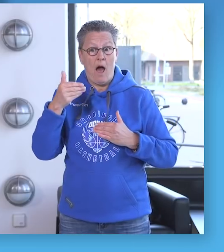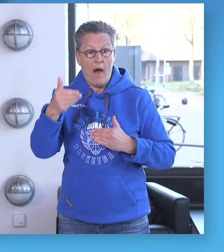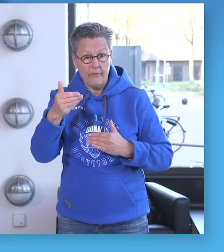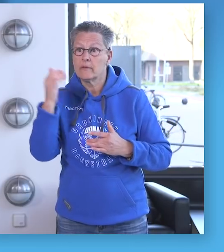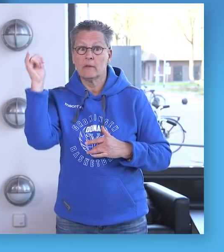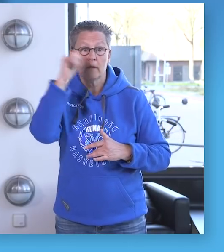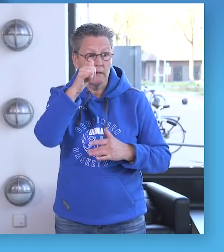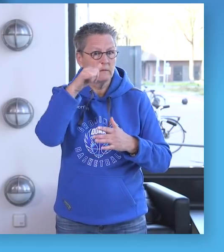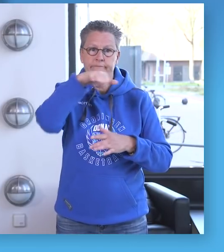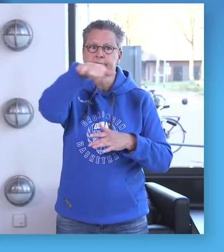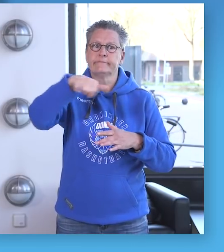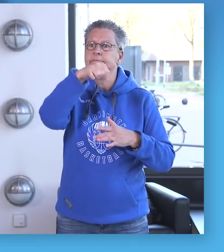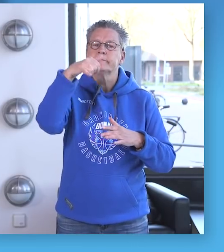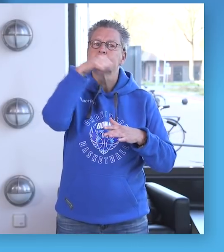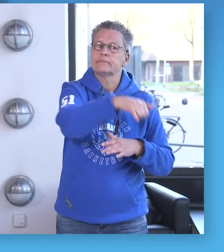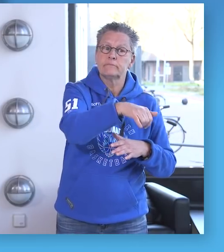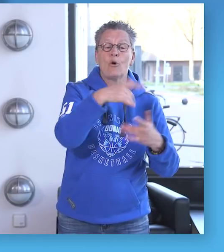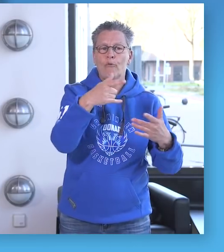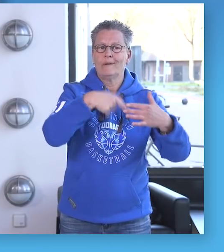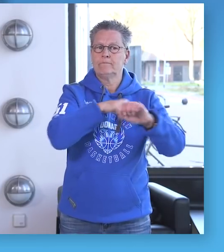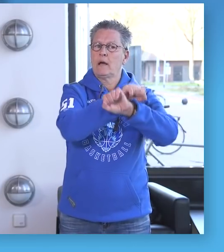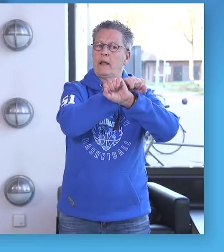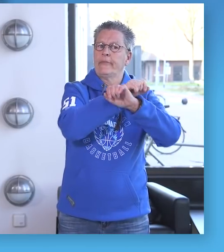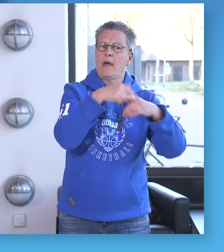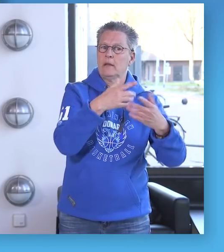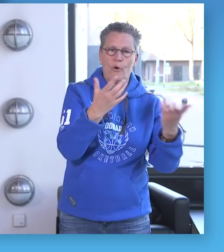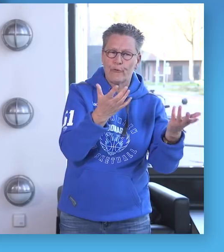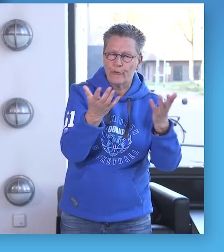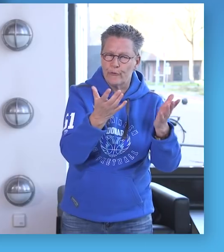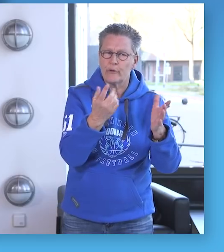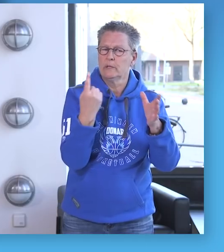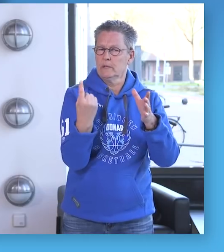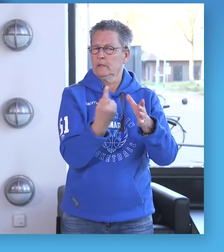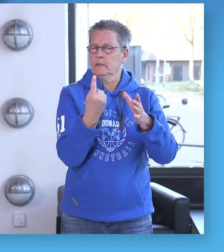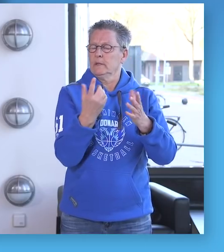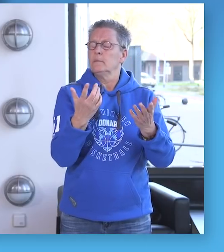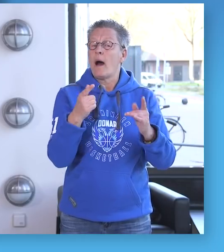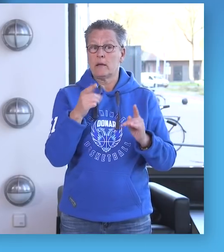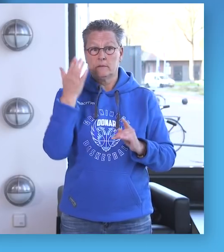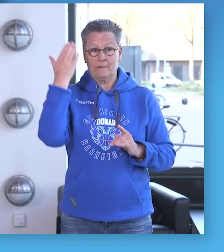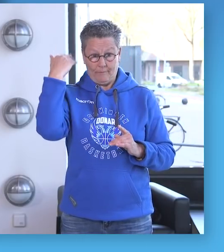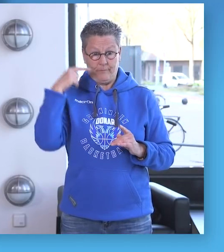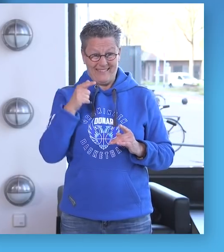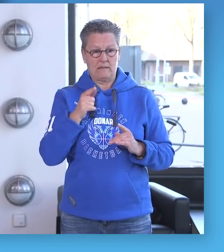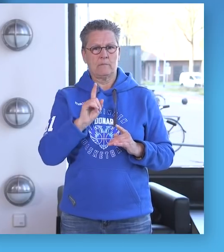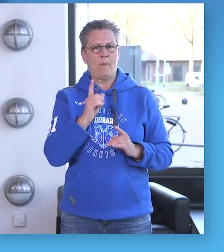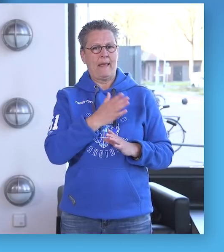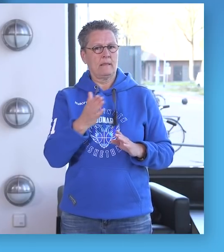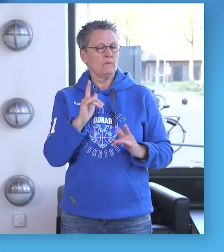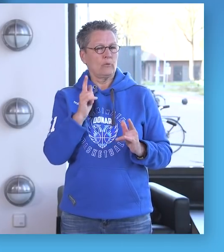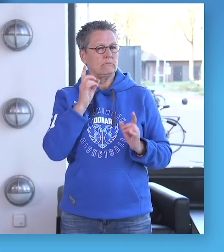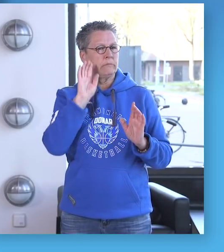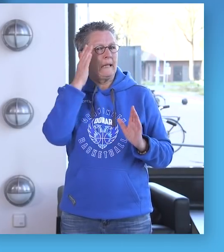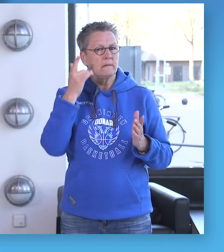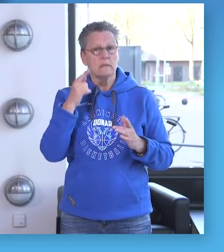niet in kon of in quarantaine moest of zo. Maar ja, in die tijd was het natuurlijk ook heel weinig bekend. We kenden alleen China en